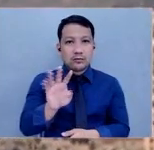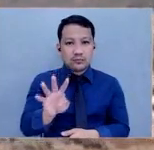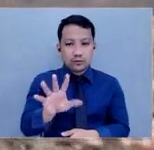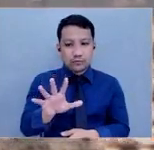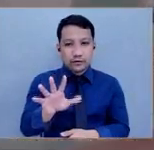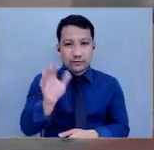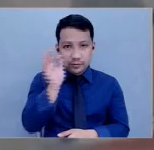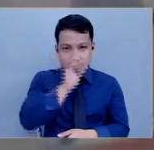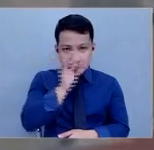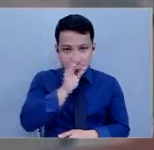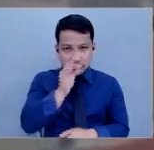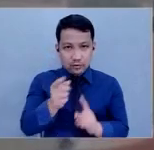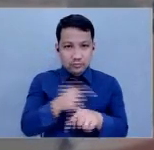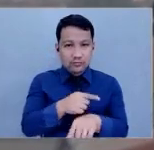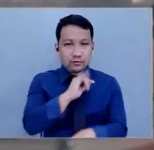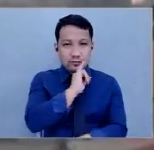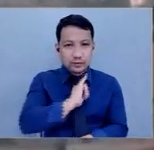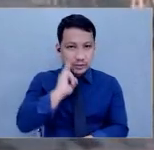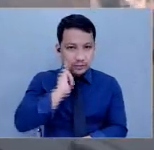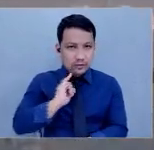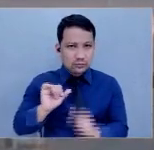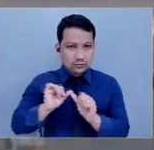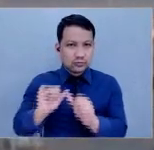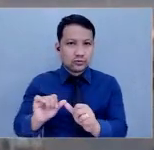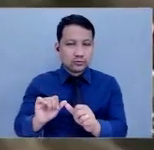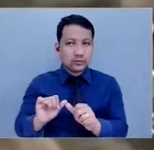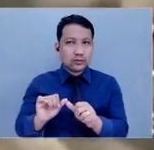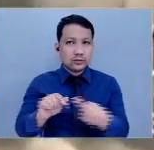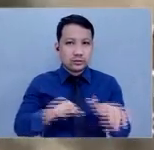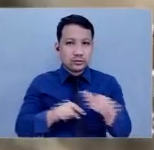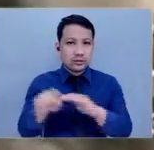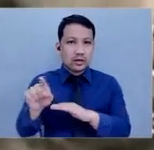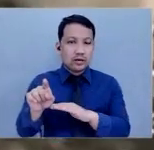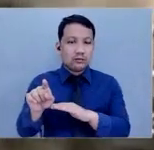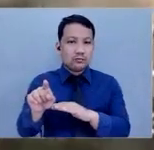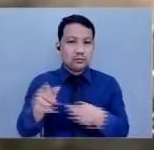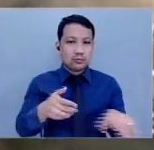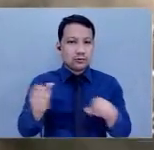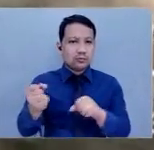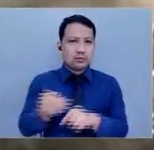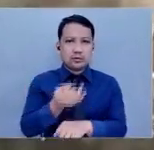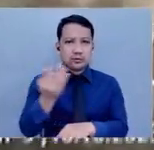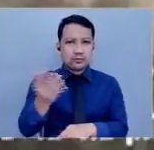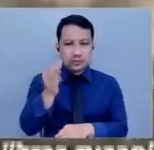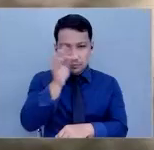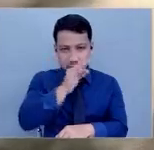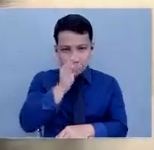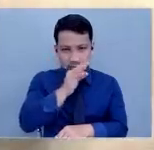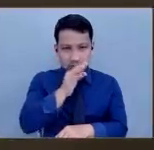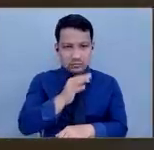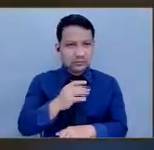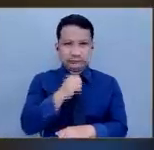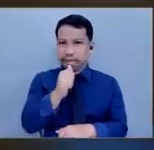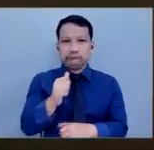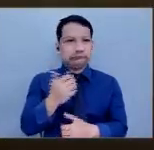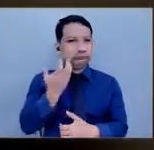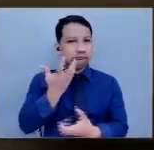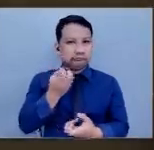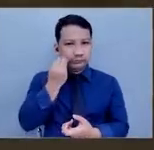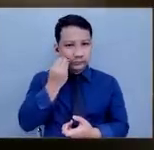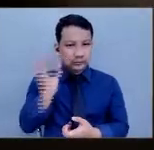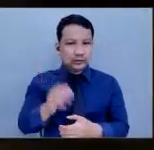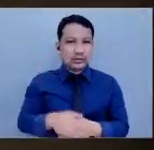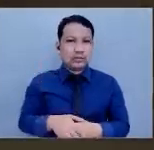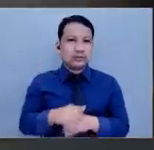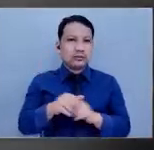mula Israel. Tuloy pa rin ang evacuation ng mga Pinoy doon. Pero may ilan tayong kababayan na ayaw pa rin umuwi. Gaya na